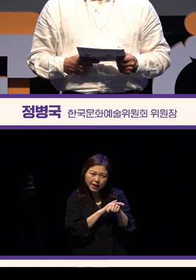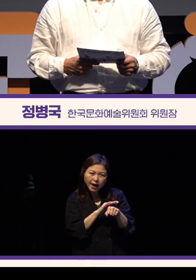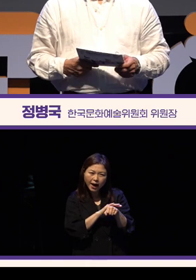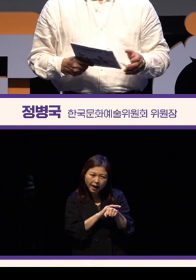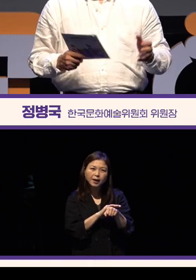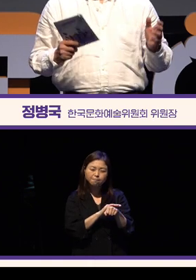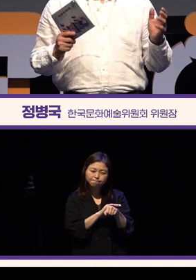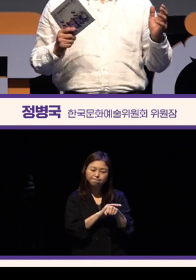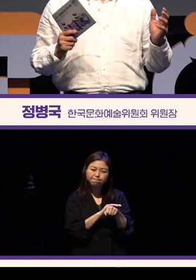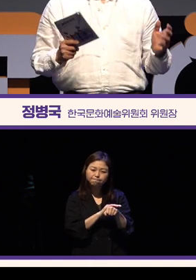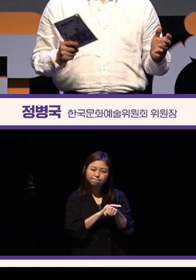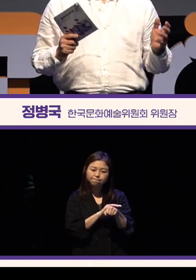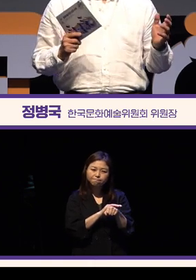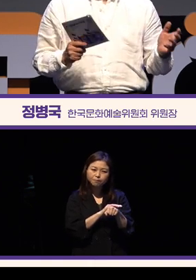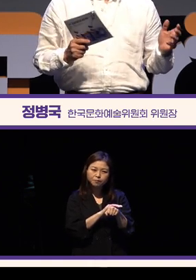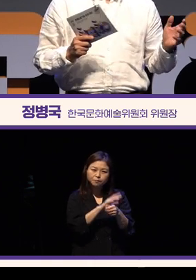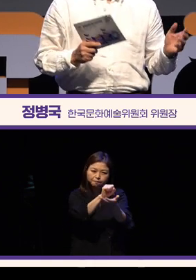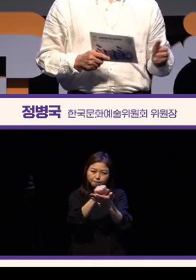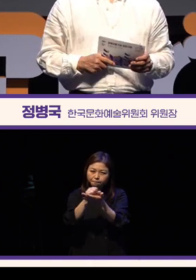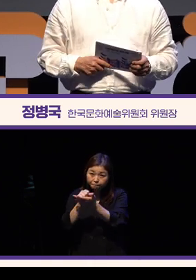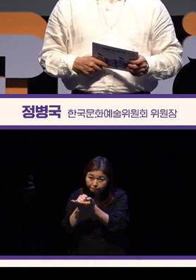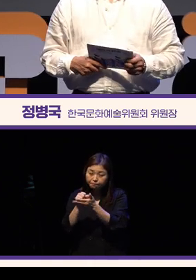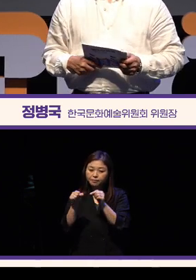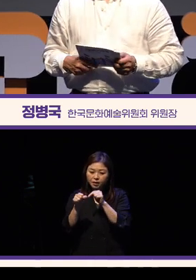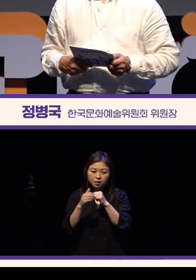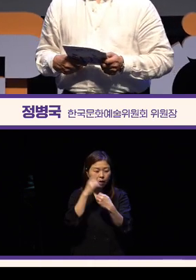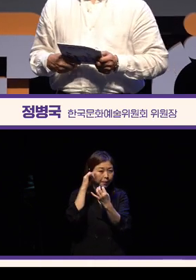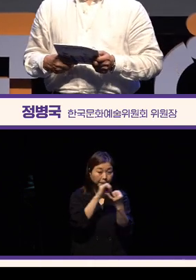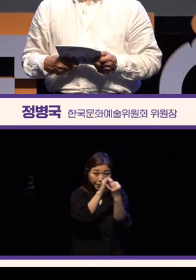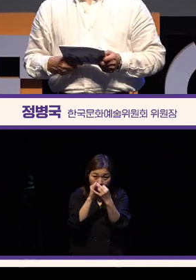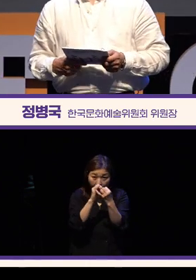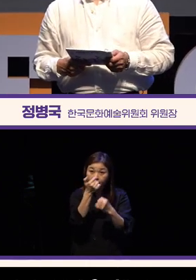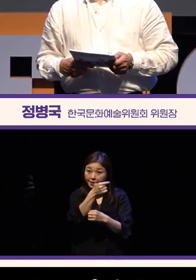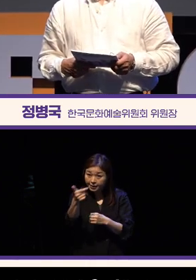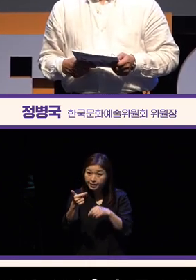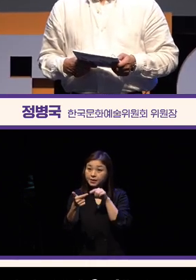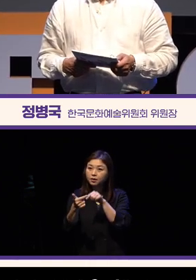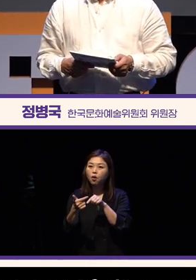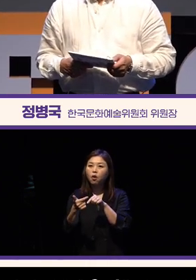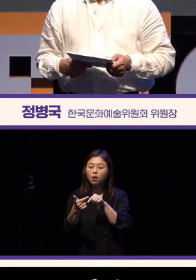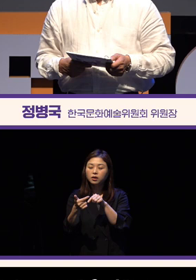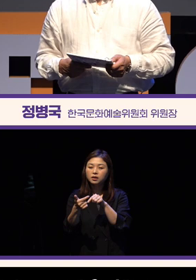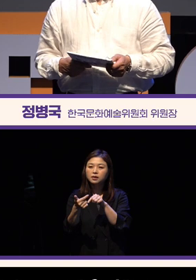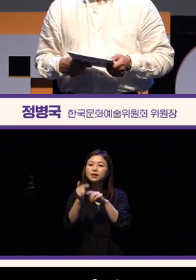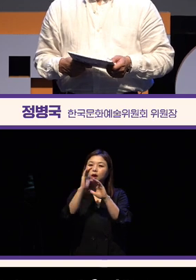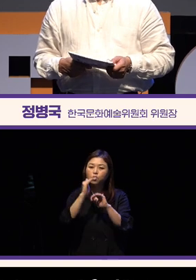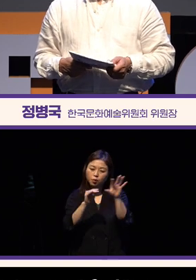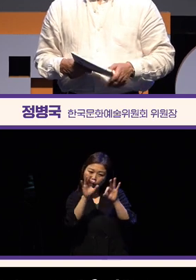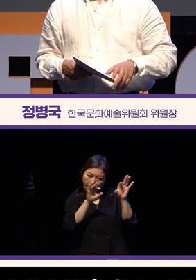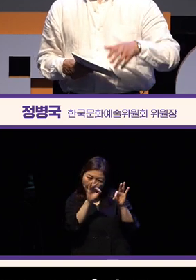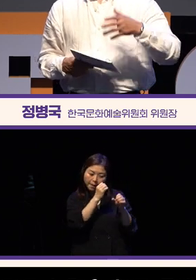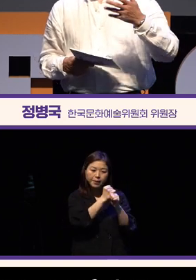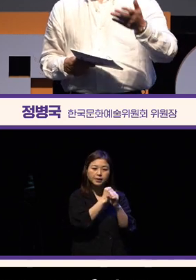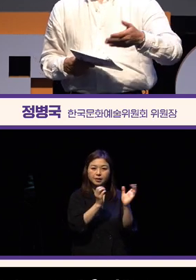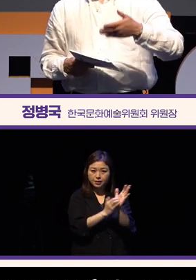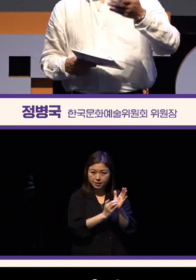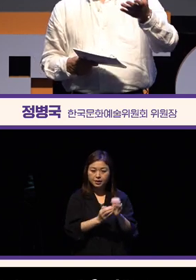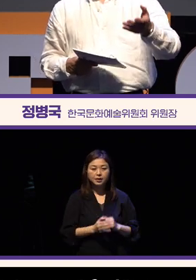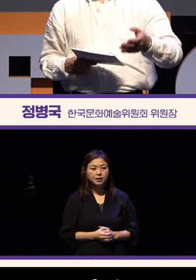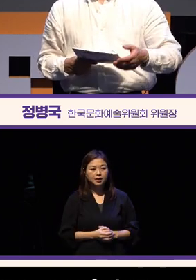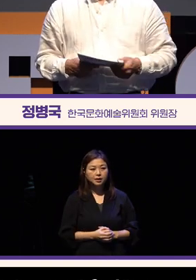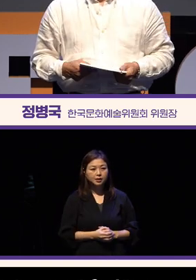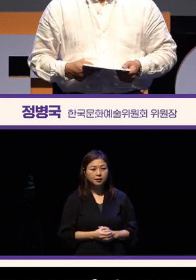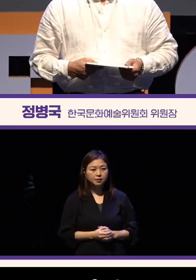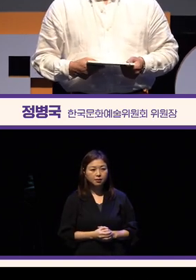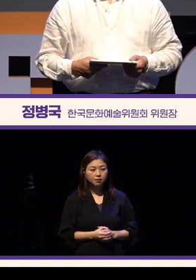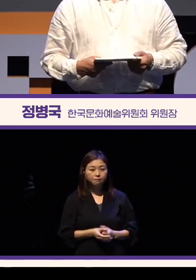했고 공배수가 큰 쪽을 선택을 해서 만들었던 안입니다. 그렇게 안을 제시를